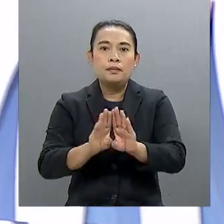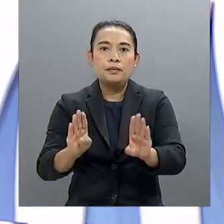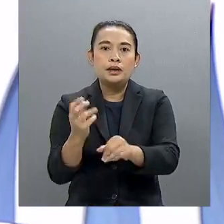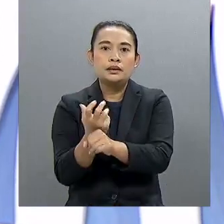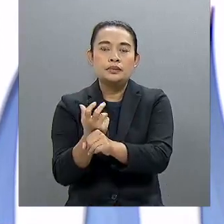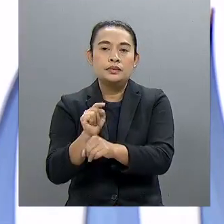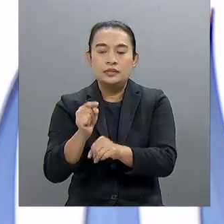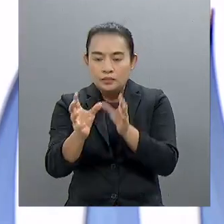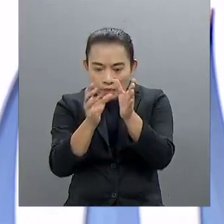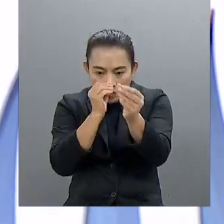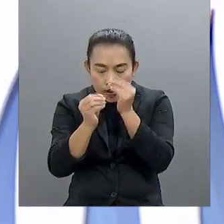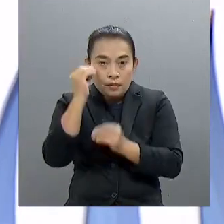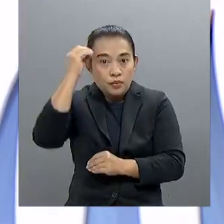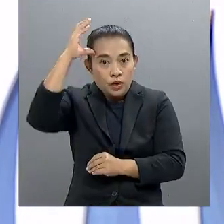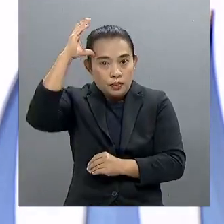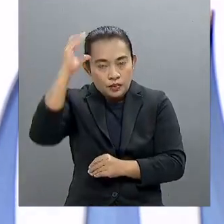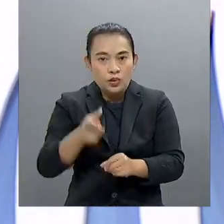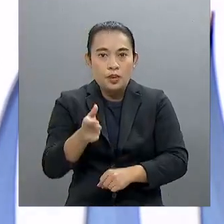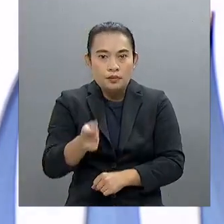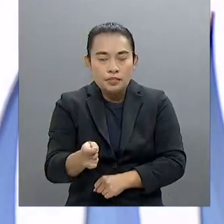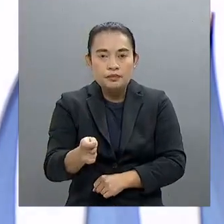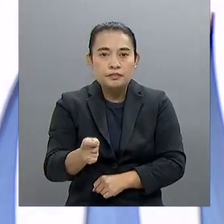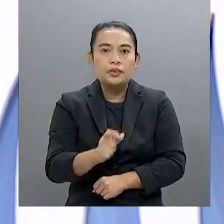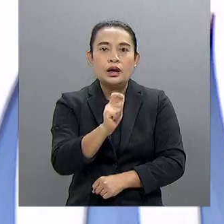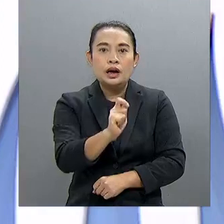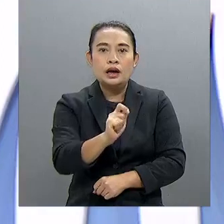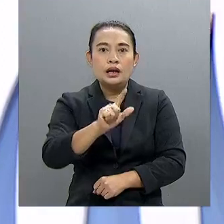ค่ะจะเปิดอีกหนึ่งช่องทางในการรับชมสาระและความรู้นั้นก็คือaltวีช่อง 4 TV